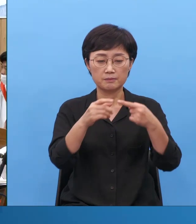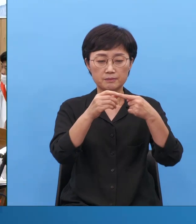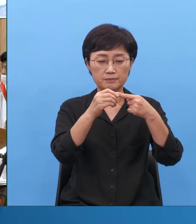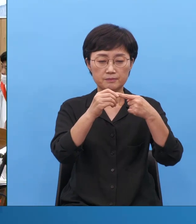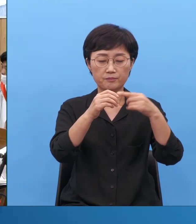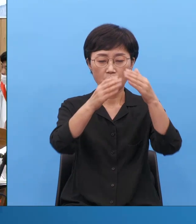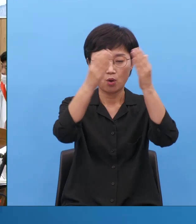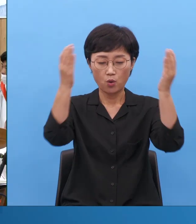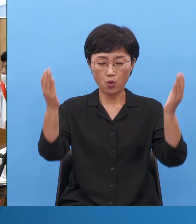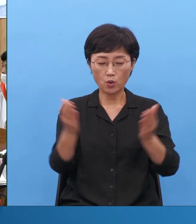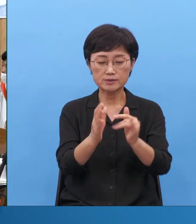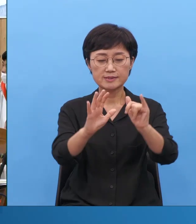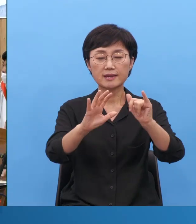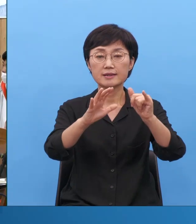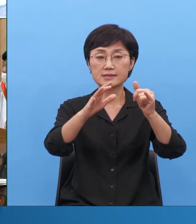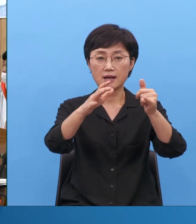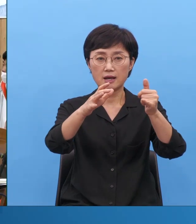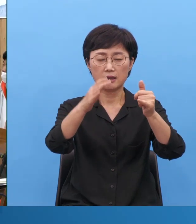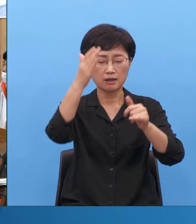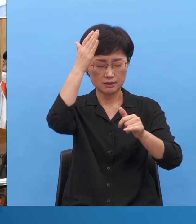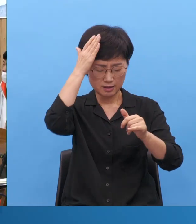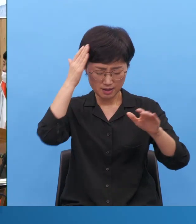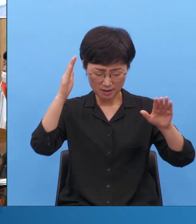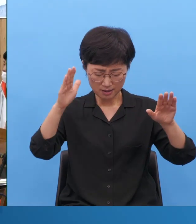온 세상이